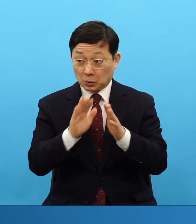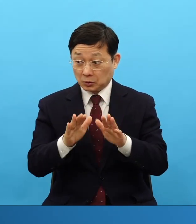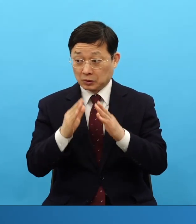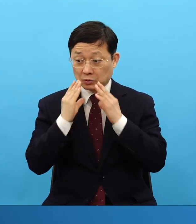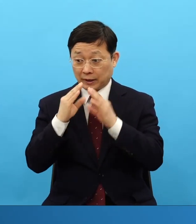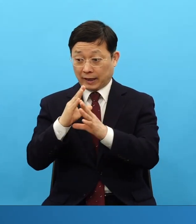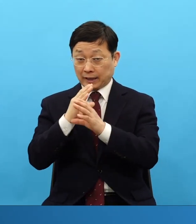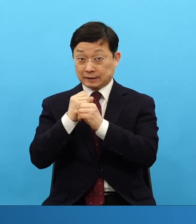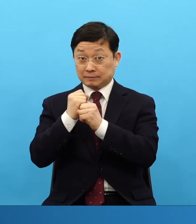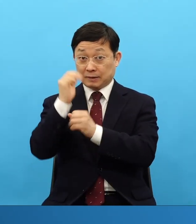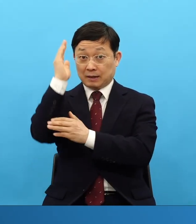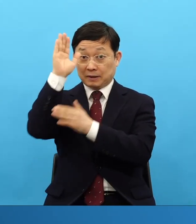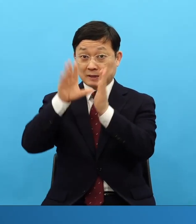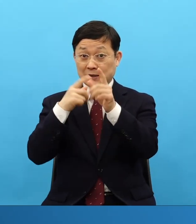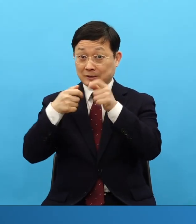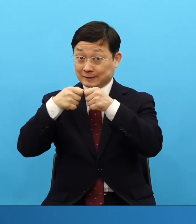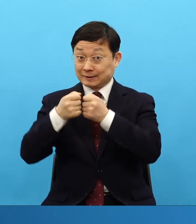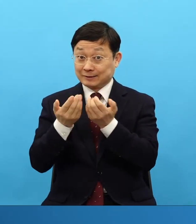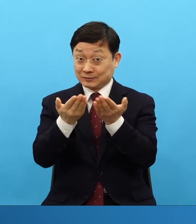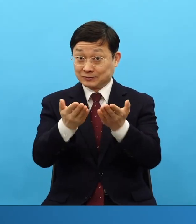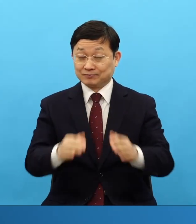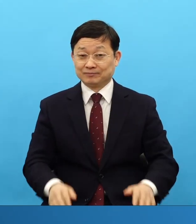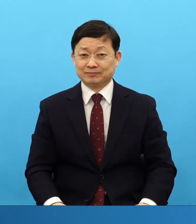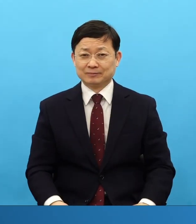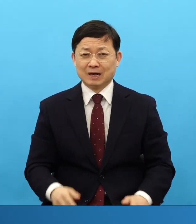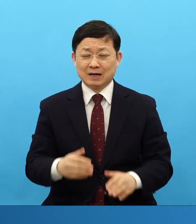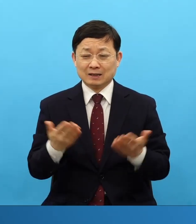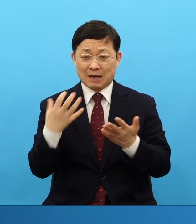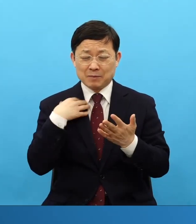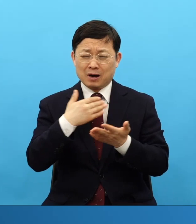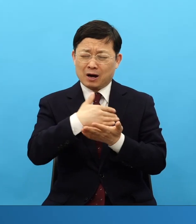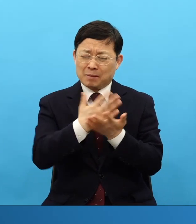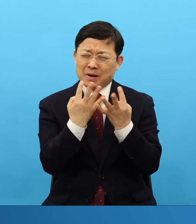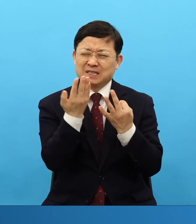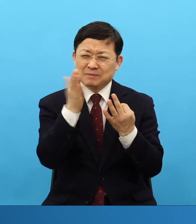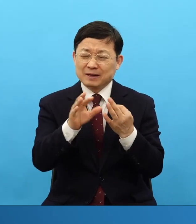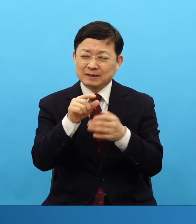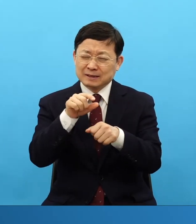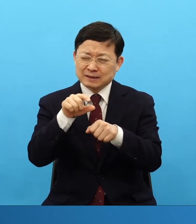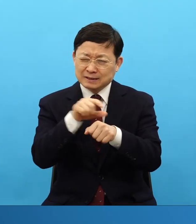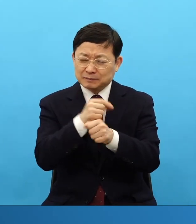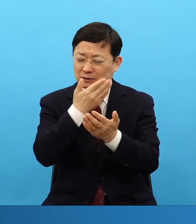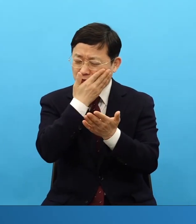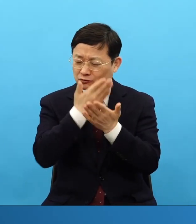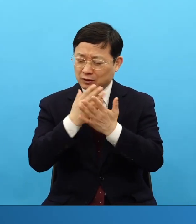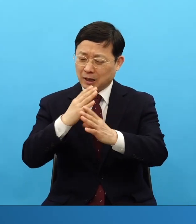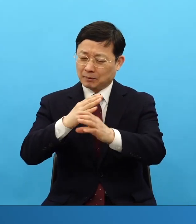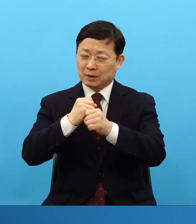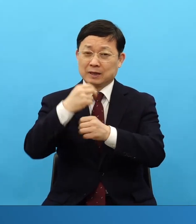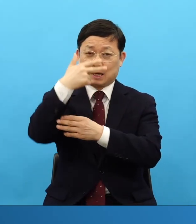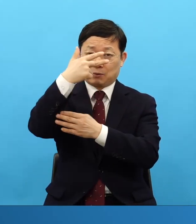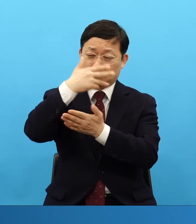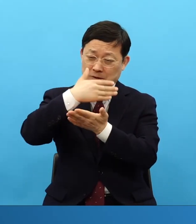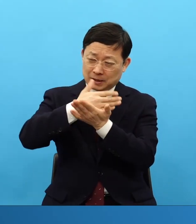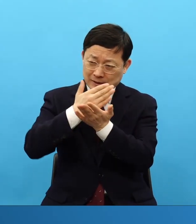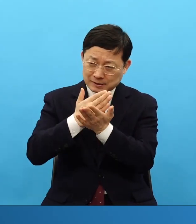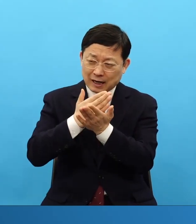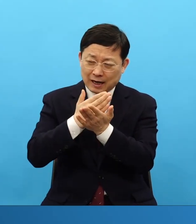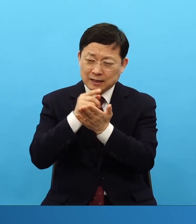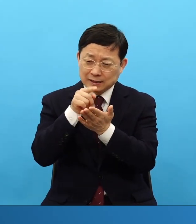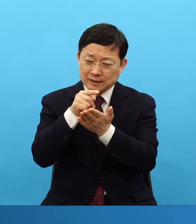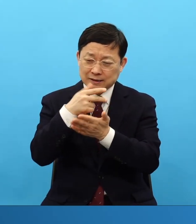missions again during the core 뭐 service. 어떤 면에서 뭐 7개만 되겠습니까? 10,000가지도 되지만은 그러나 예수님께서 마지막